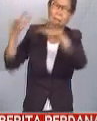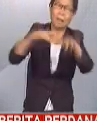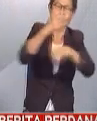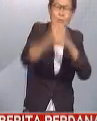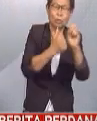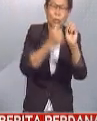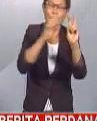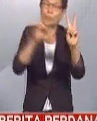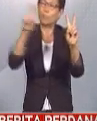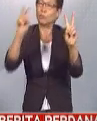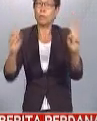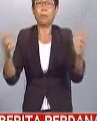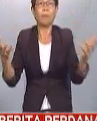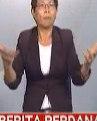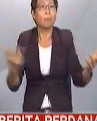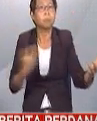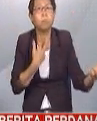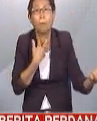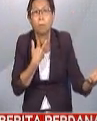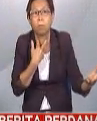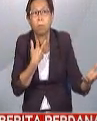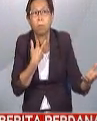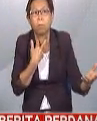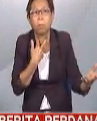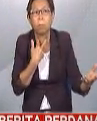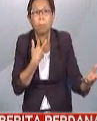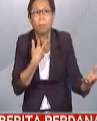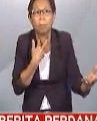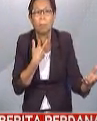tahun 2020 ni, terjejas, terlampau teruk.